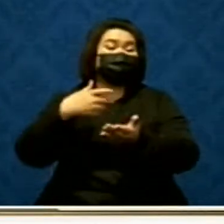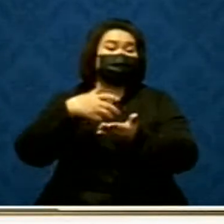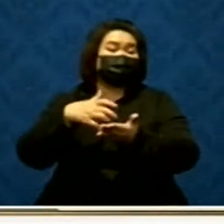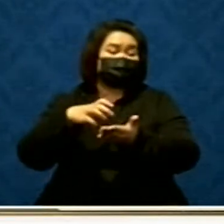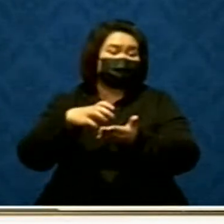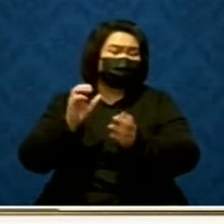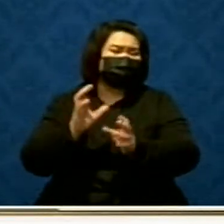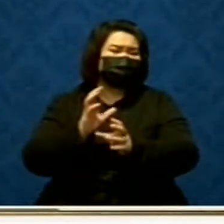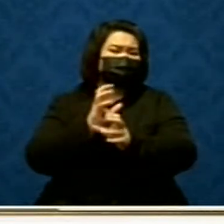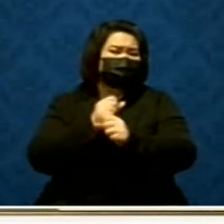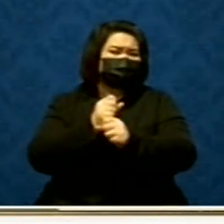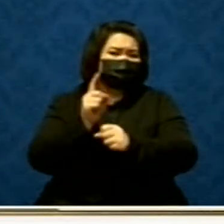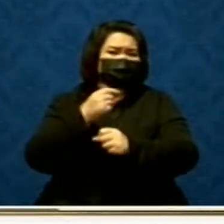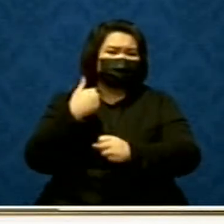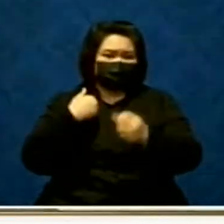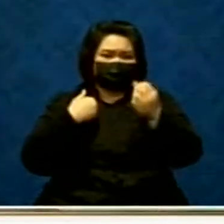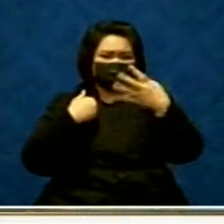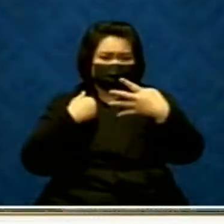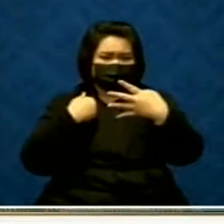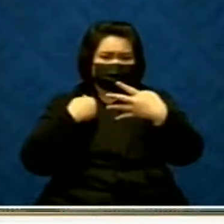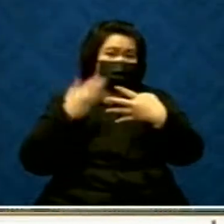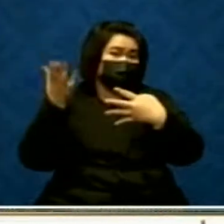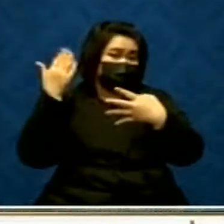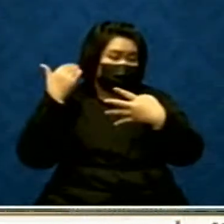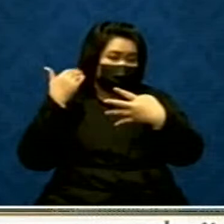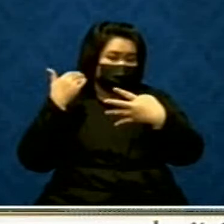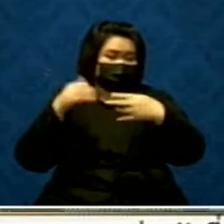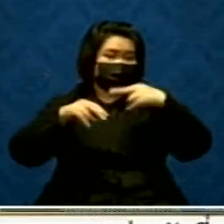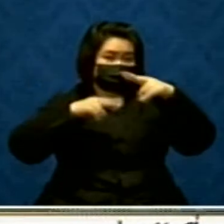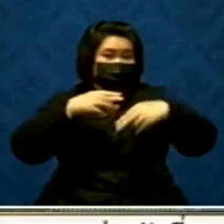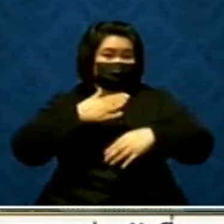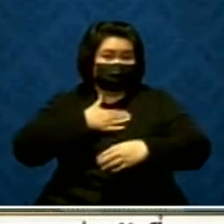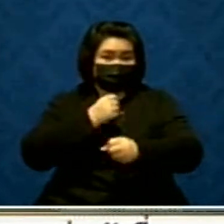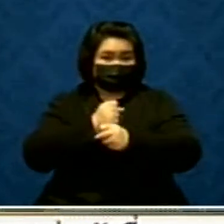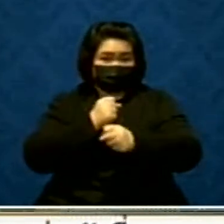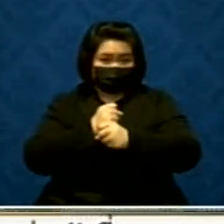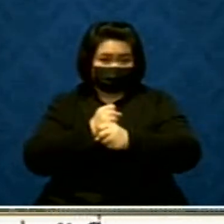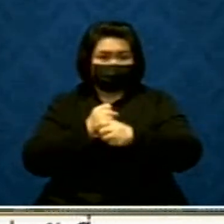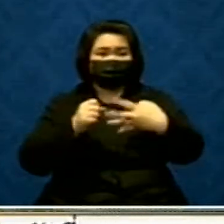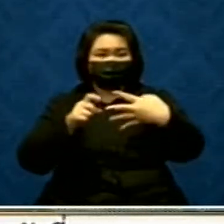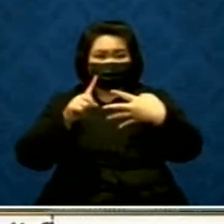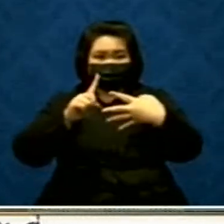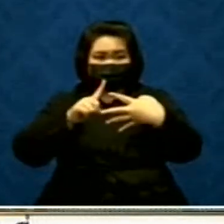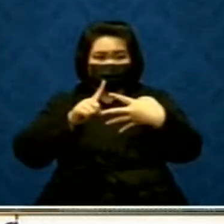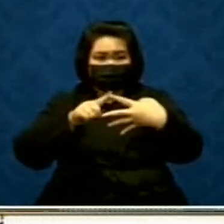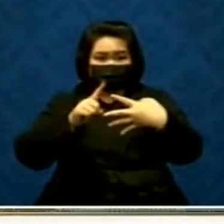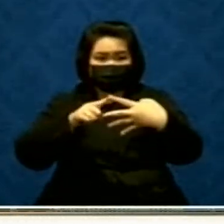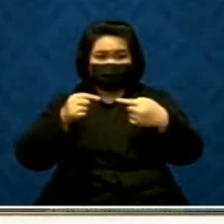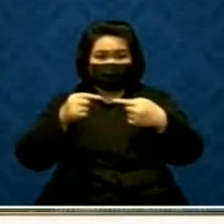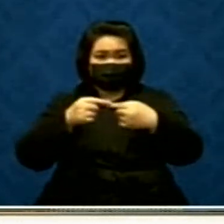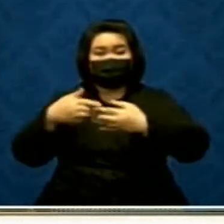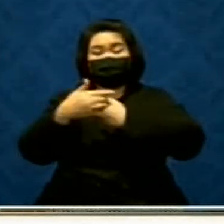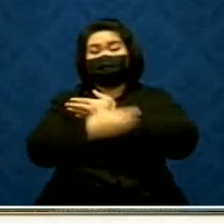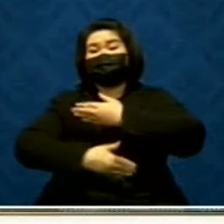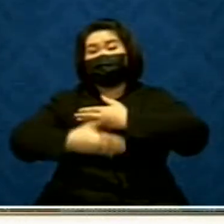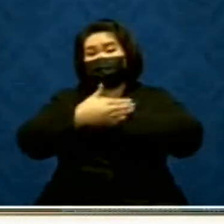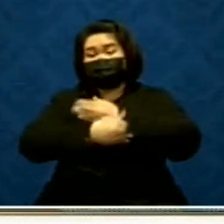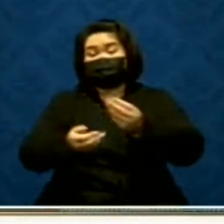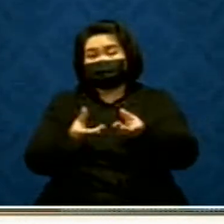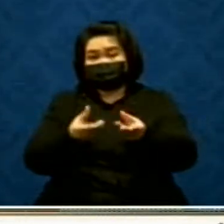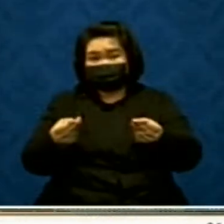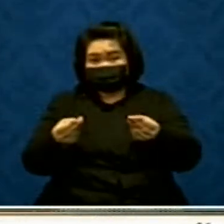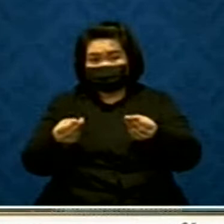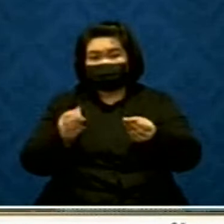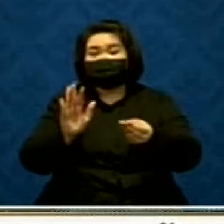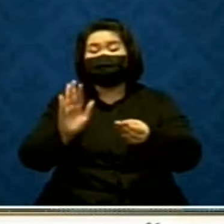มสรุปได้ว่ามีเพียง4ประเด็นนะครับประเด็นแรกก็คือประเด็นที่เกี่ยวข้องกับที่ดินของการรถไฟที่เขากระโดงนะ